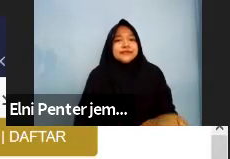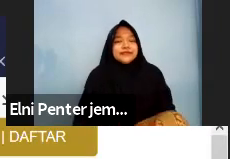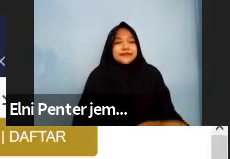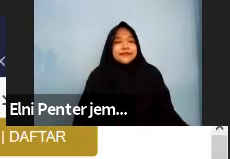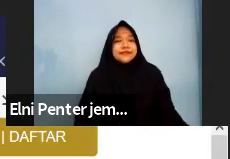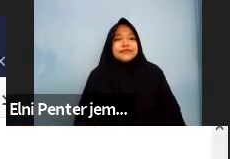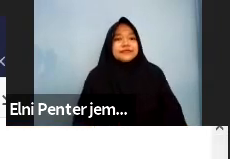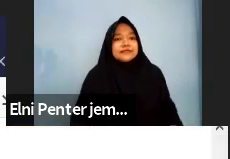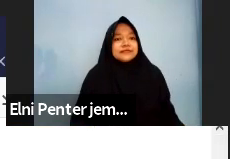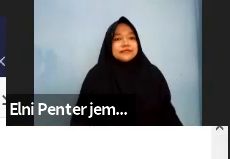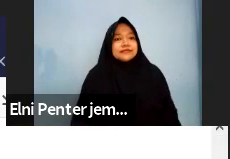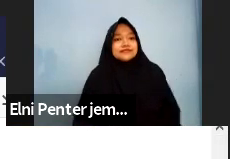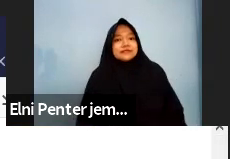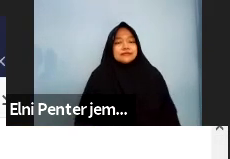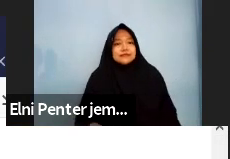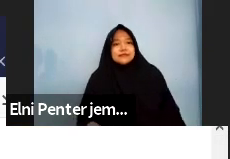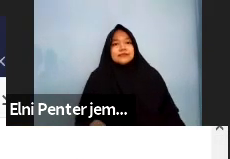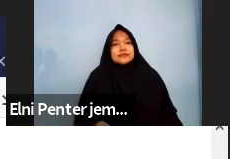Kayla